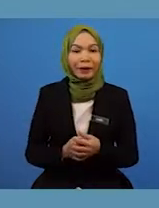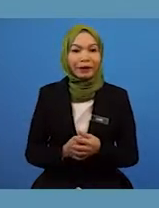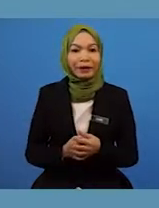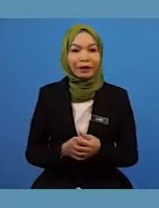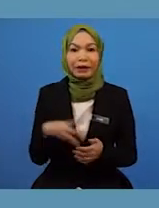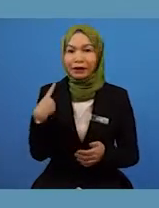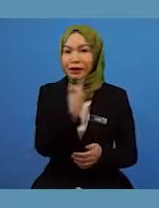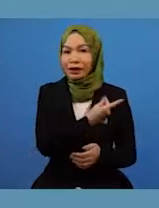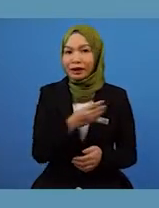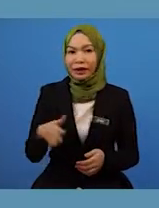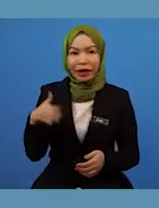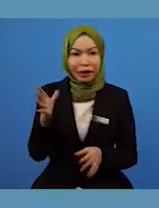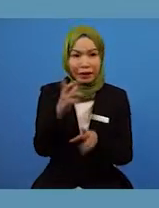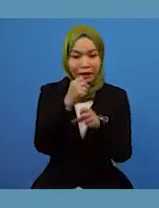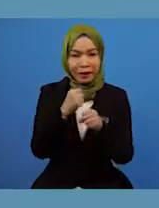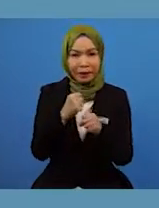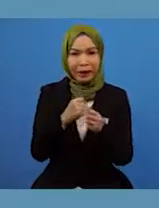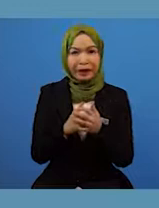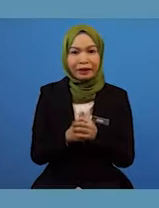akan dapat